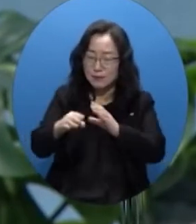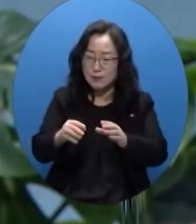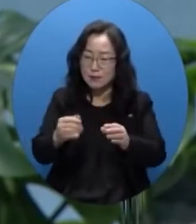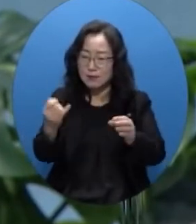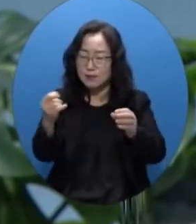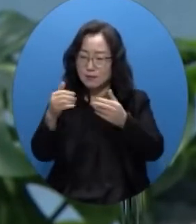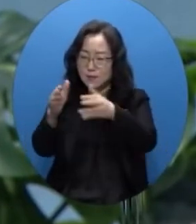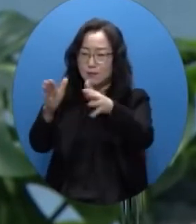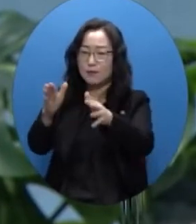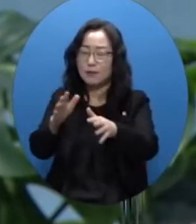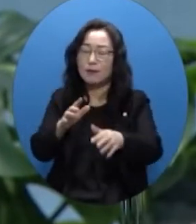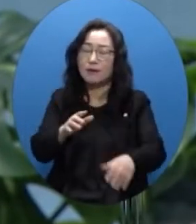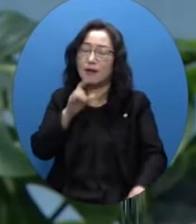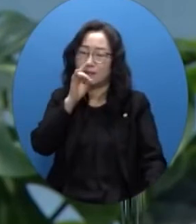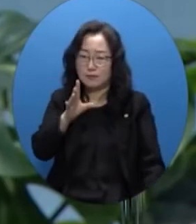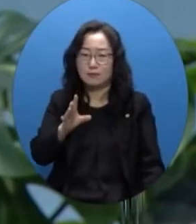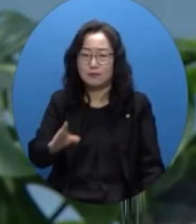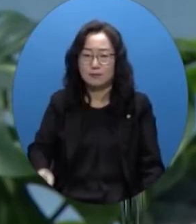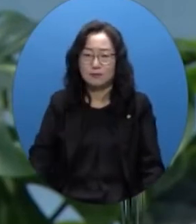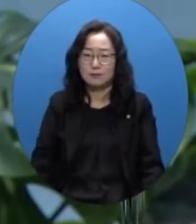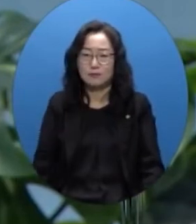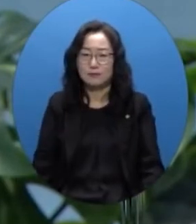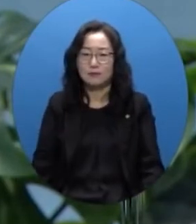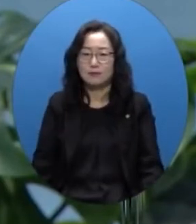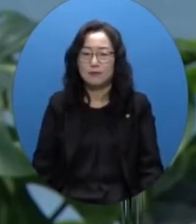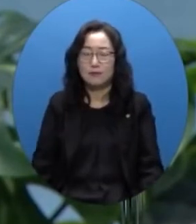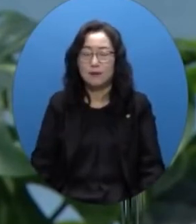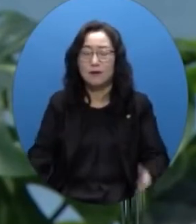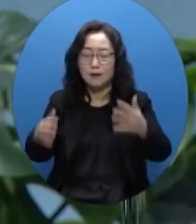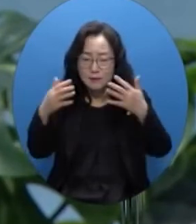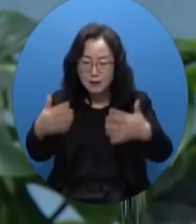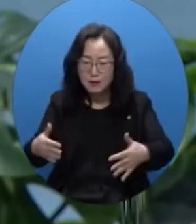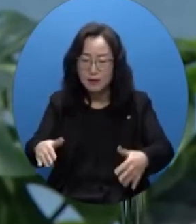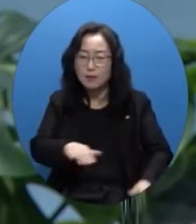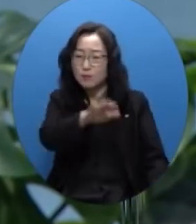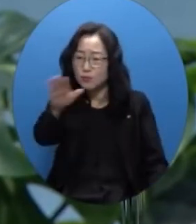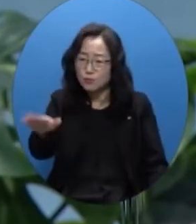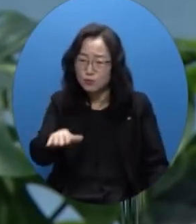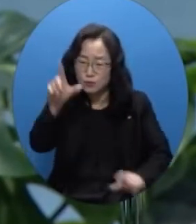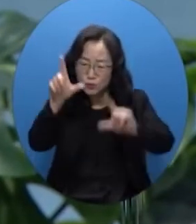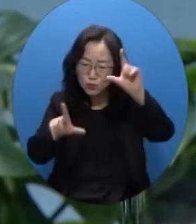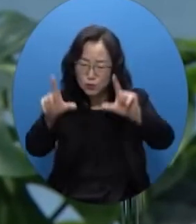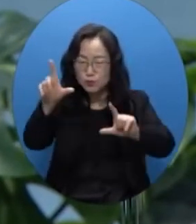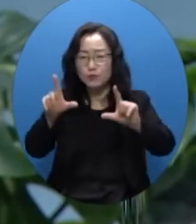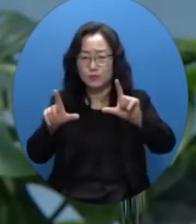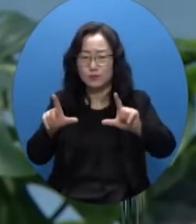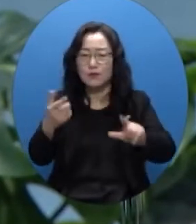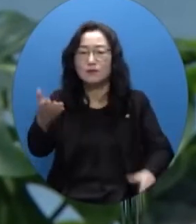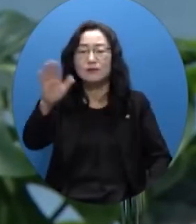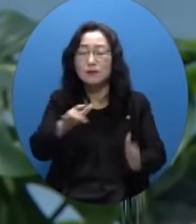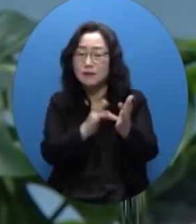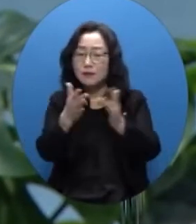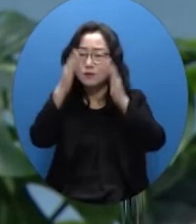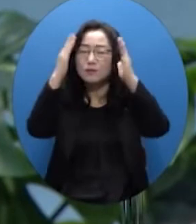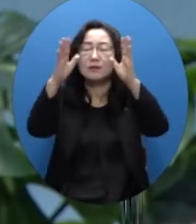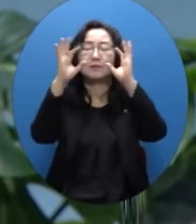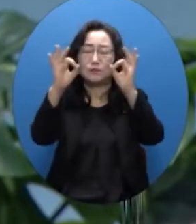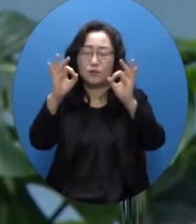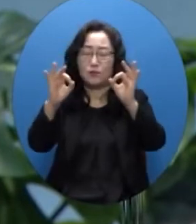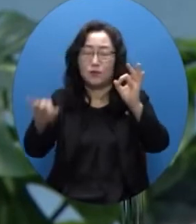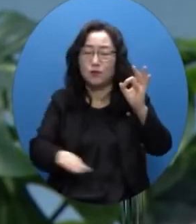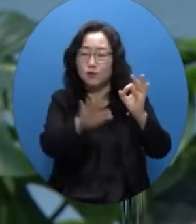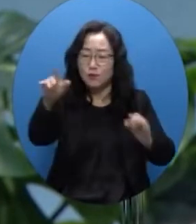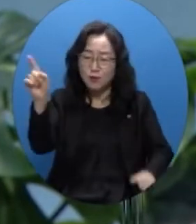아이들이 잘못되는 것입니다 이렇게 약하신 우리들의 모습입니다 그럼 우리가 예수를 바라볼 때 우리는